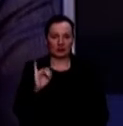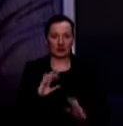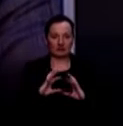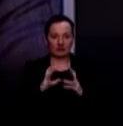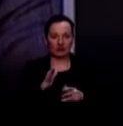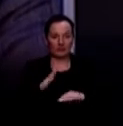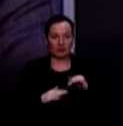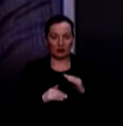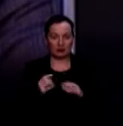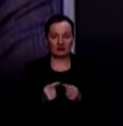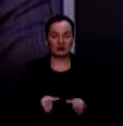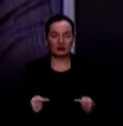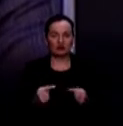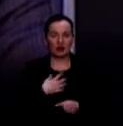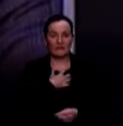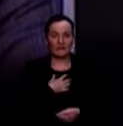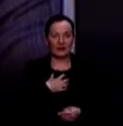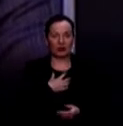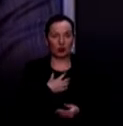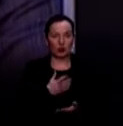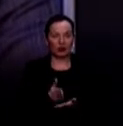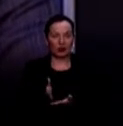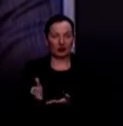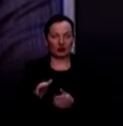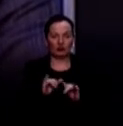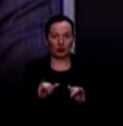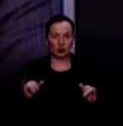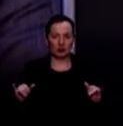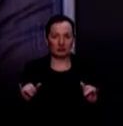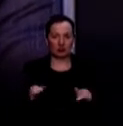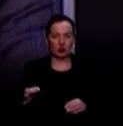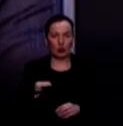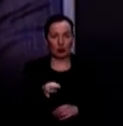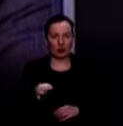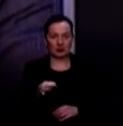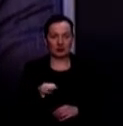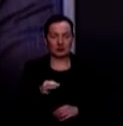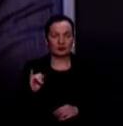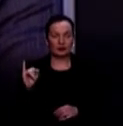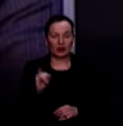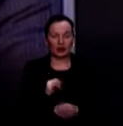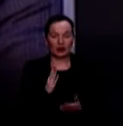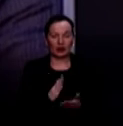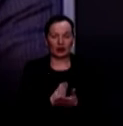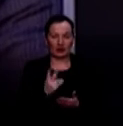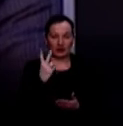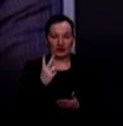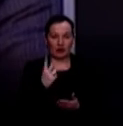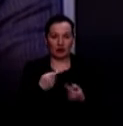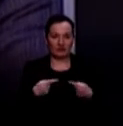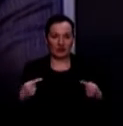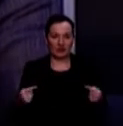який визначає пріоритети розвитку області. І в нас є два види стратегії. Це